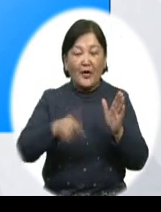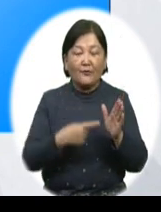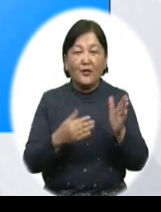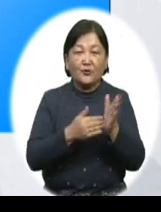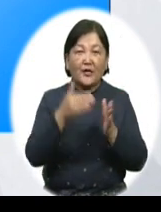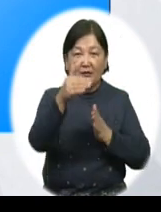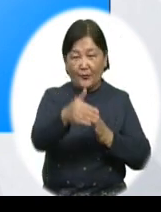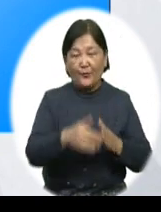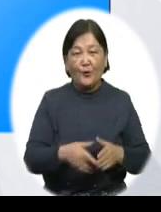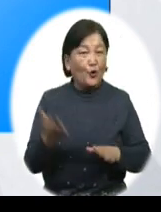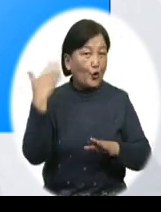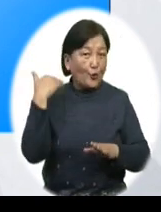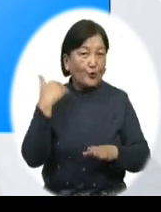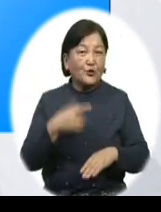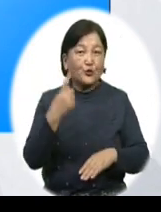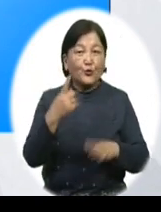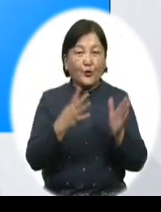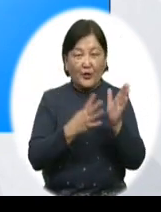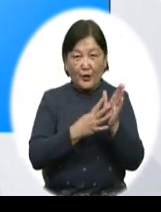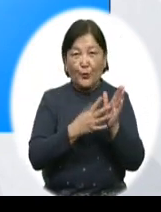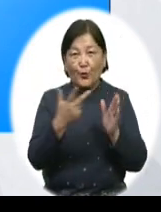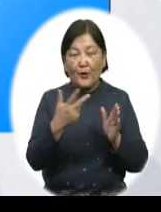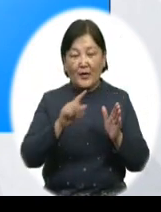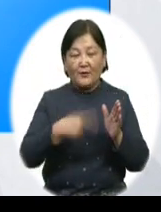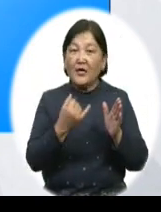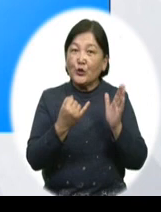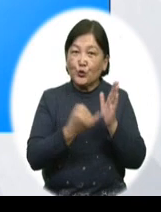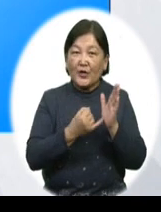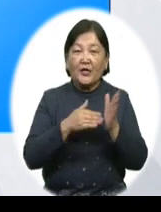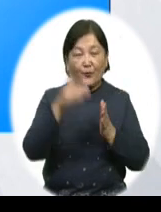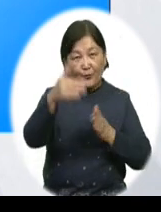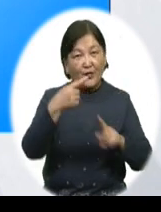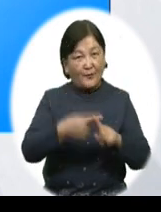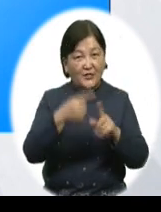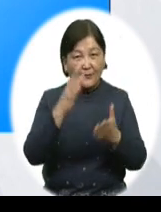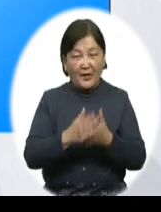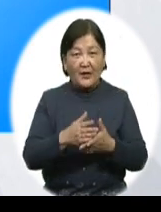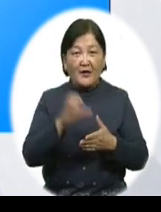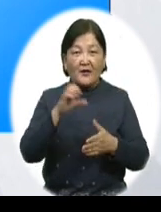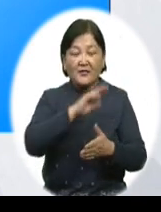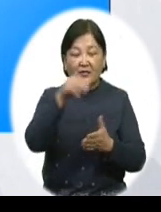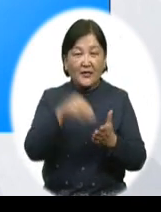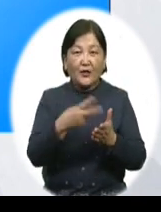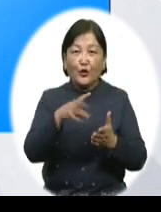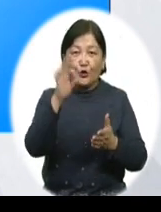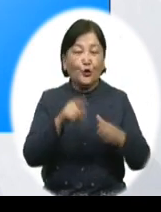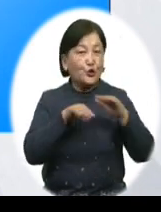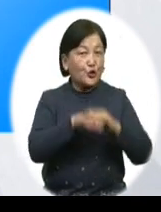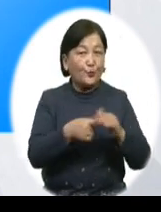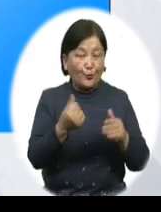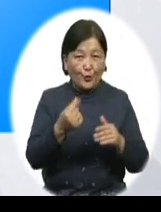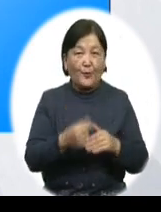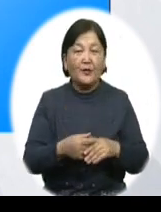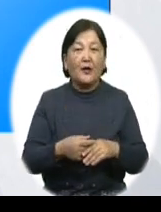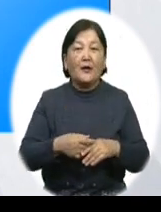292.6 тэрбум, өмнөх оноос 193.6% өссөн байна. Стратегийн нөөц хөрөнгө, үндэсний аюулгүй байдлыг